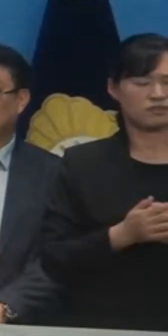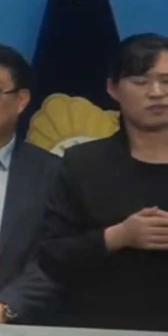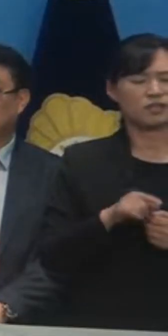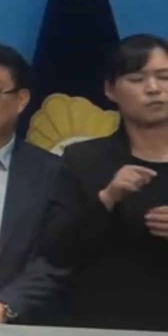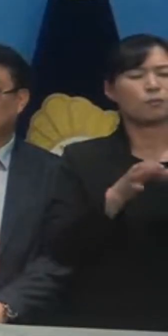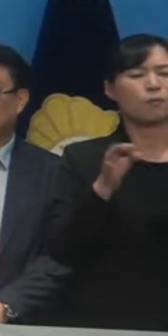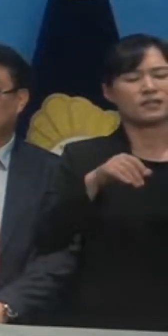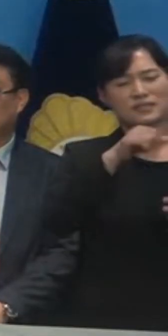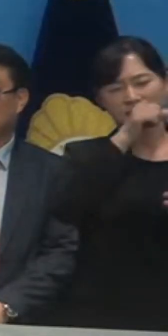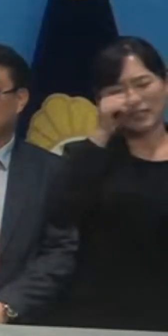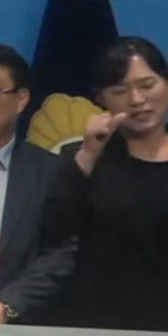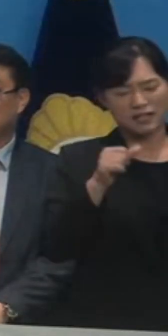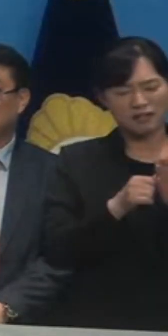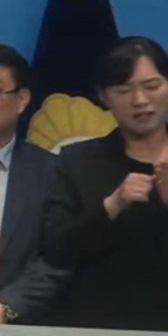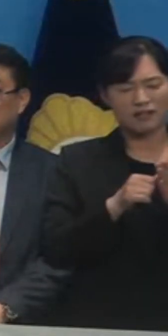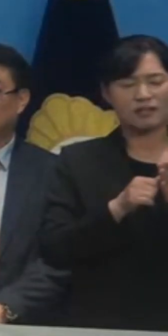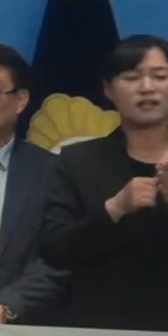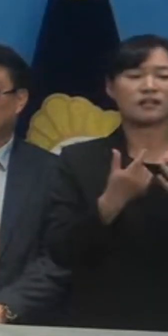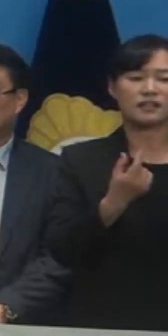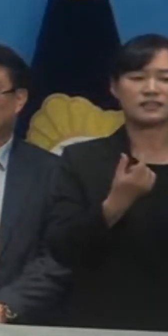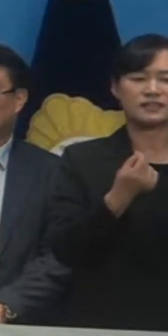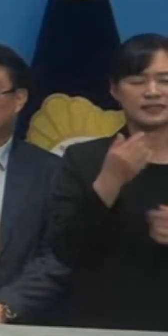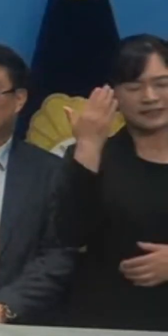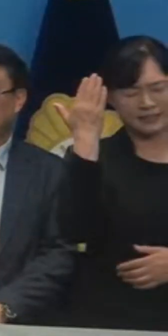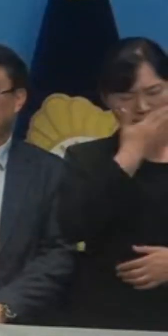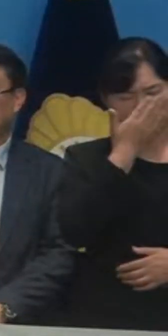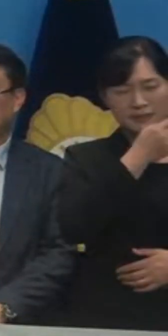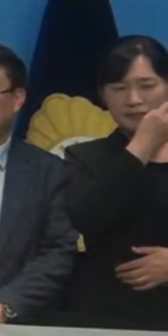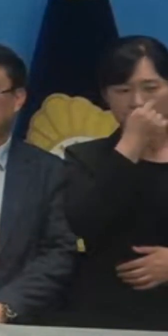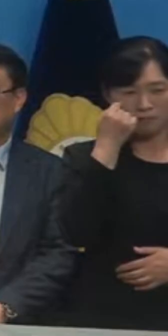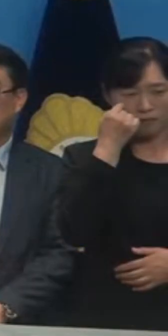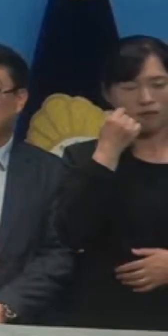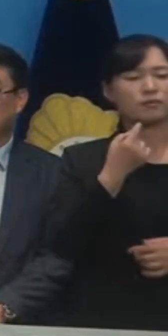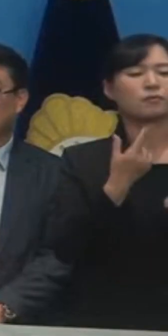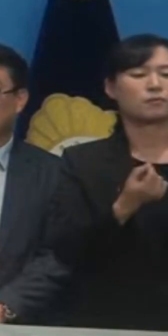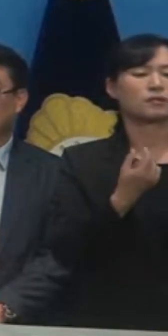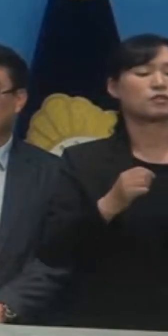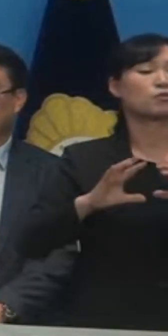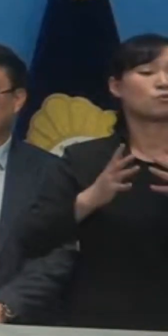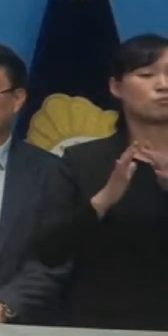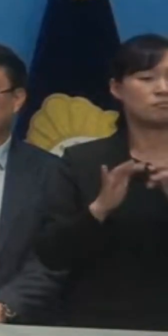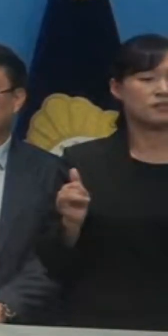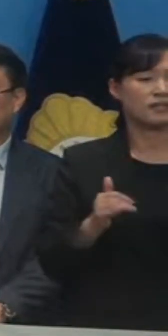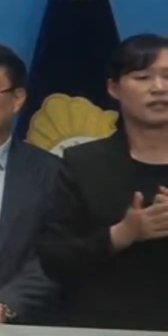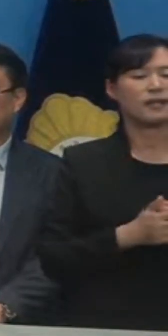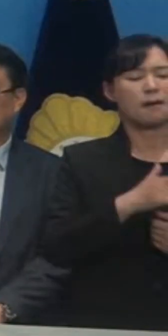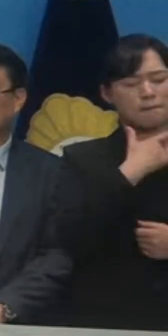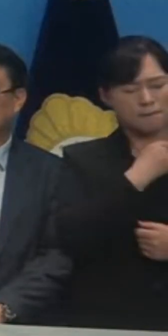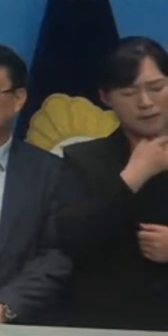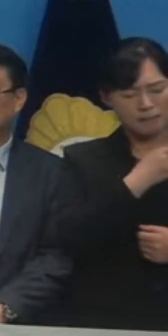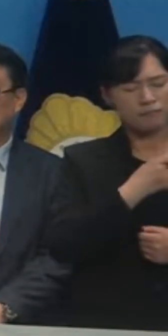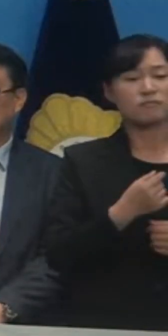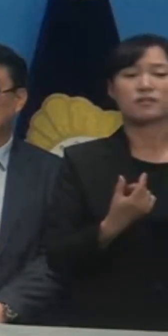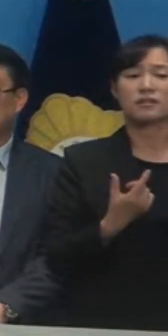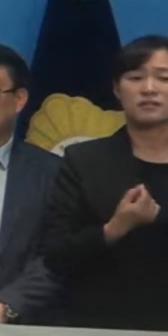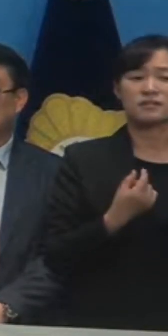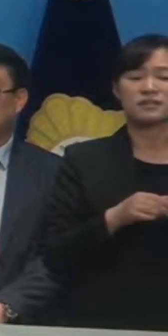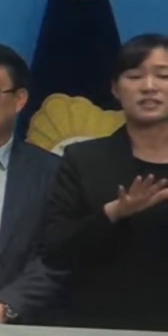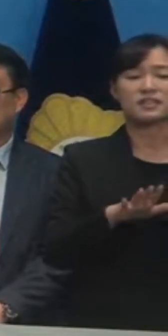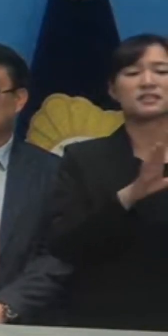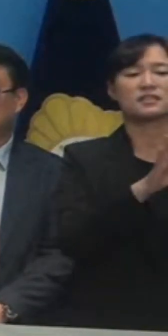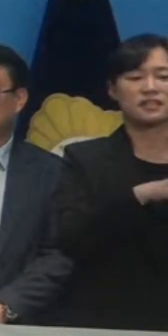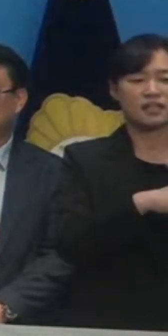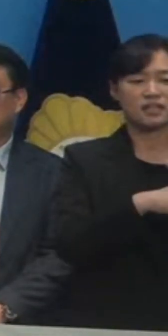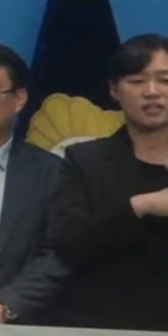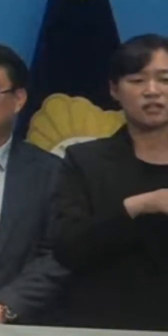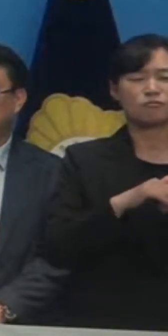그의 생애가 말해주듯이 그분이 청렴을 증명하듯이 우리 국민의 염원과도 같은 이 시대